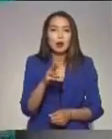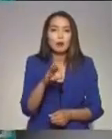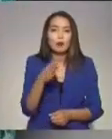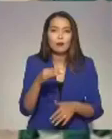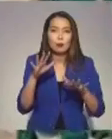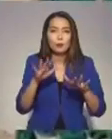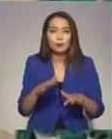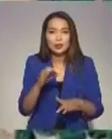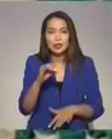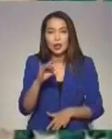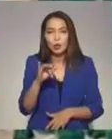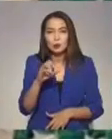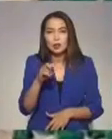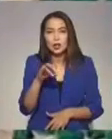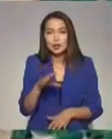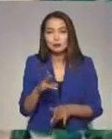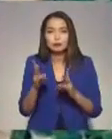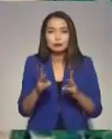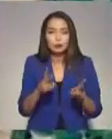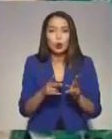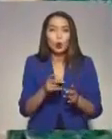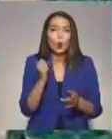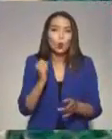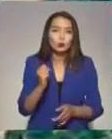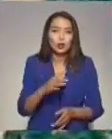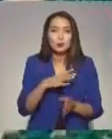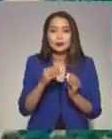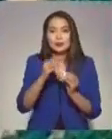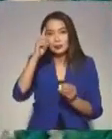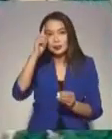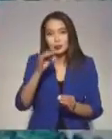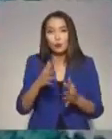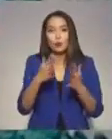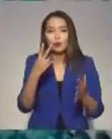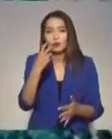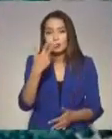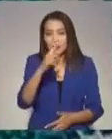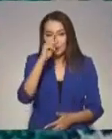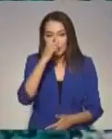Жертвами ударов стали больше 10 израильтян и больше 230 палестинцев.